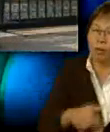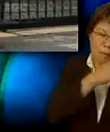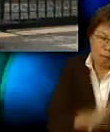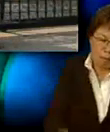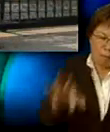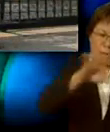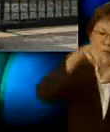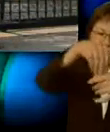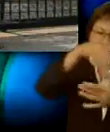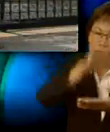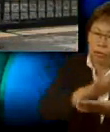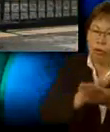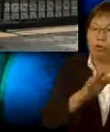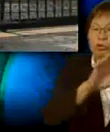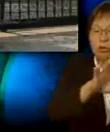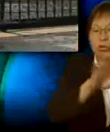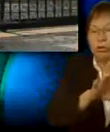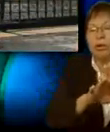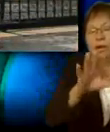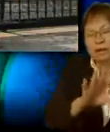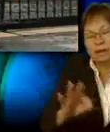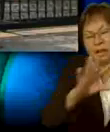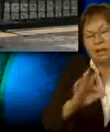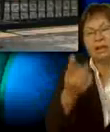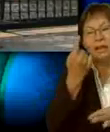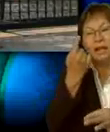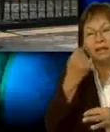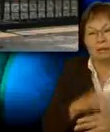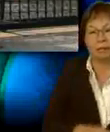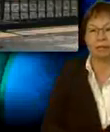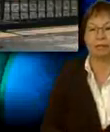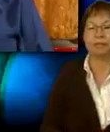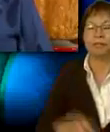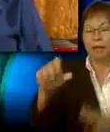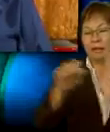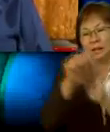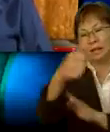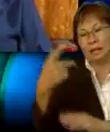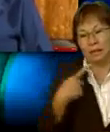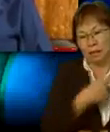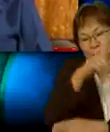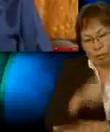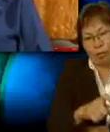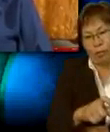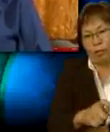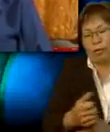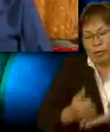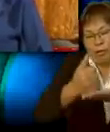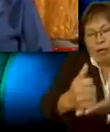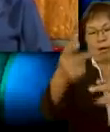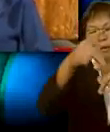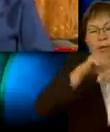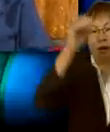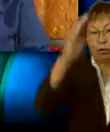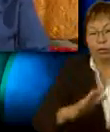memainkan peranan yang penting di sekolah. Seperti yang saya ceritakan sebentar tadi, Selain itu, kita juga perlu menghulurkan